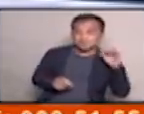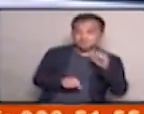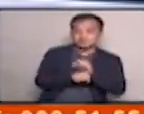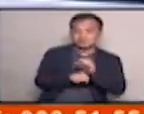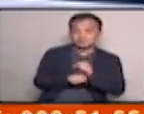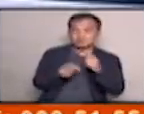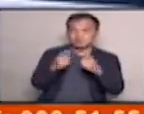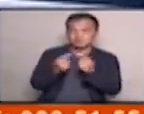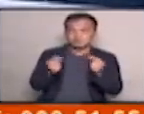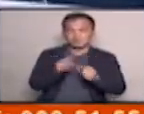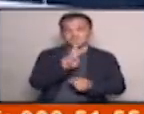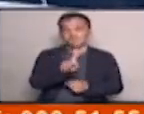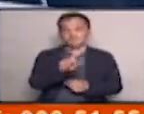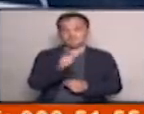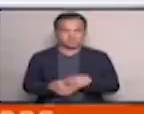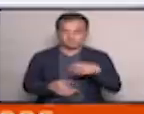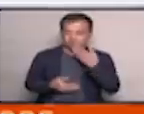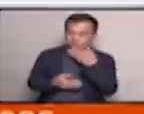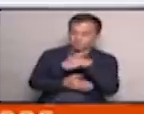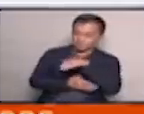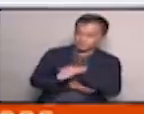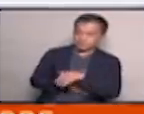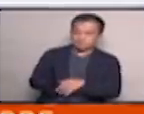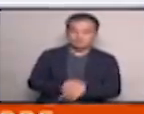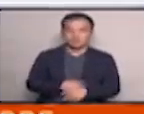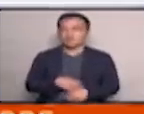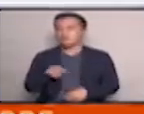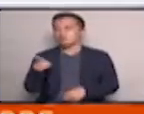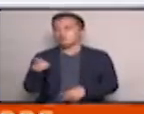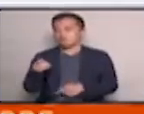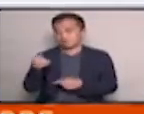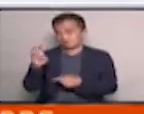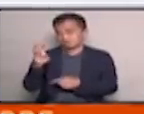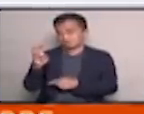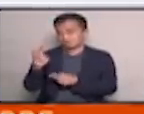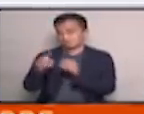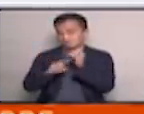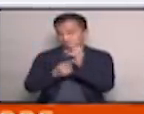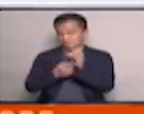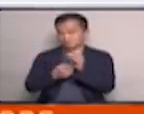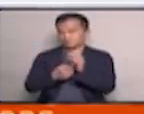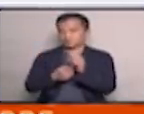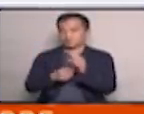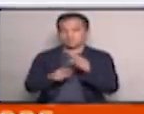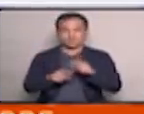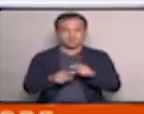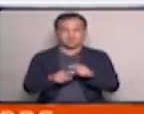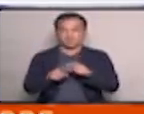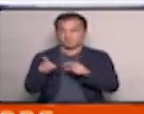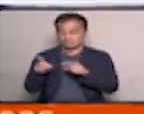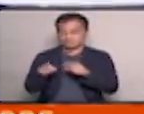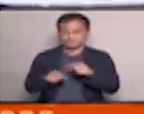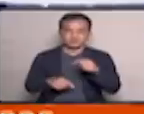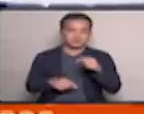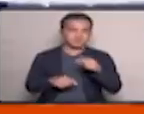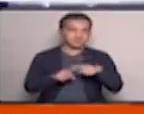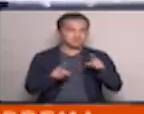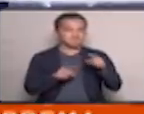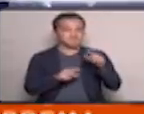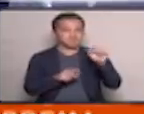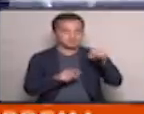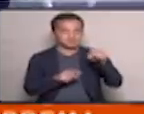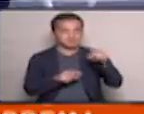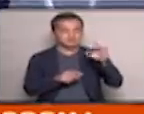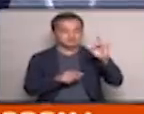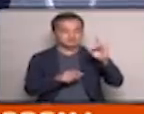Japan ng isang agency. 16 kayo originally. Apo, 16. Pero walo lang po ang... walo lang po kami nakapunta kasi nasa